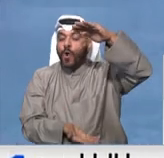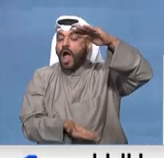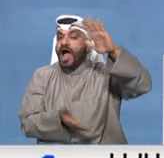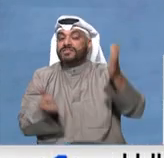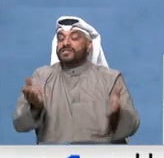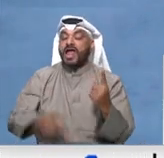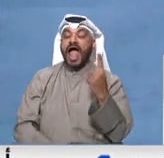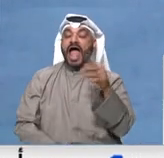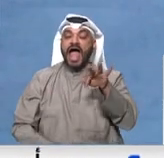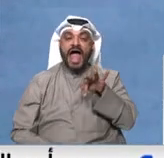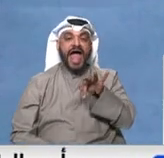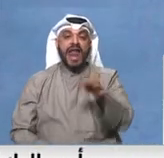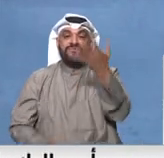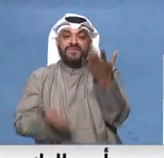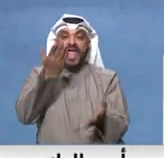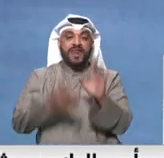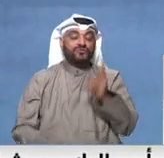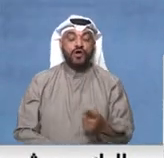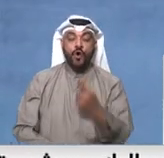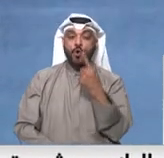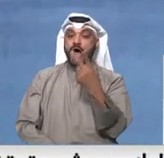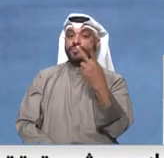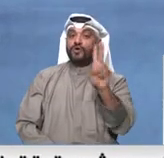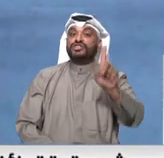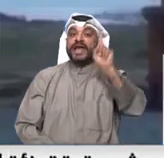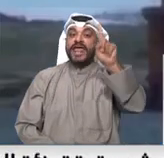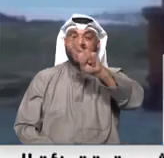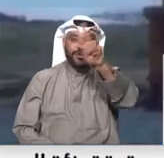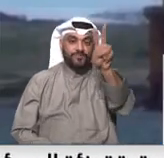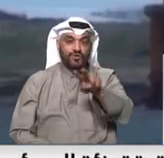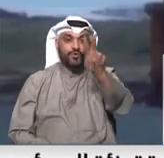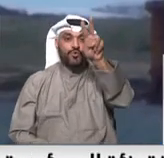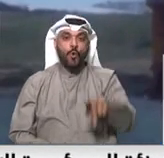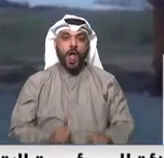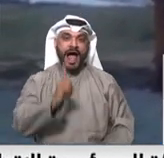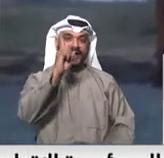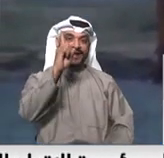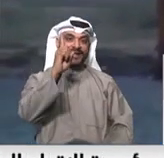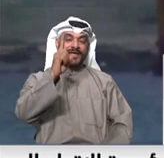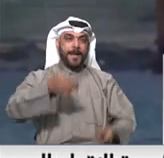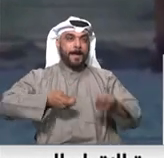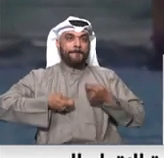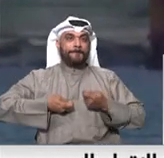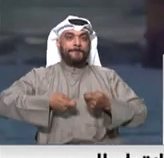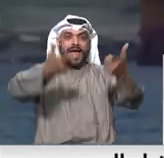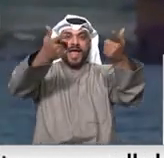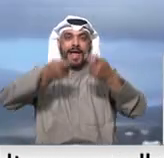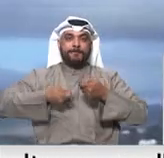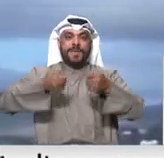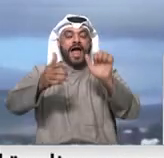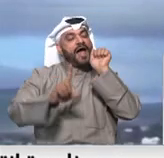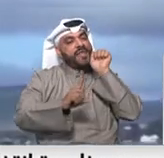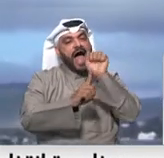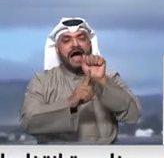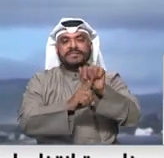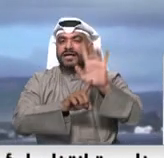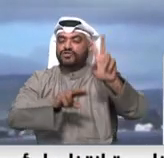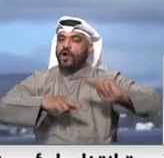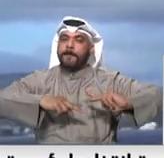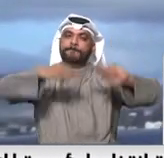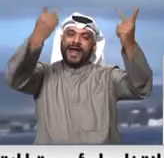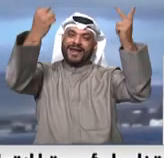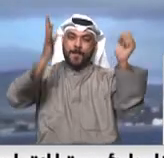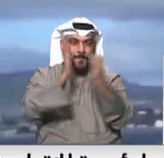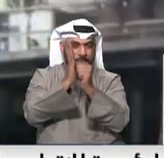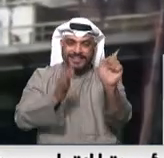60 دولار فيما سيباع الطن المتري الواحد من غاز البيوتين بقيمه 630 دول